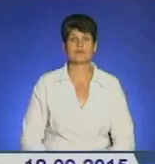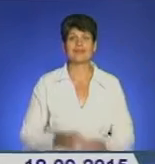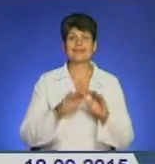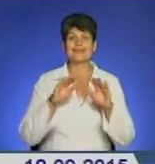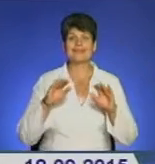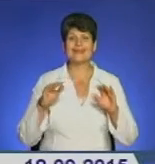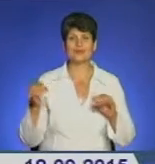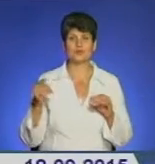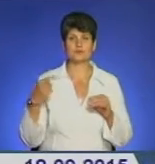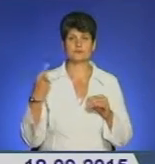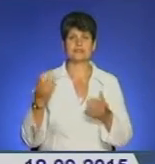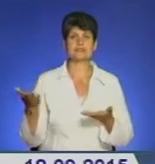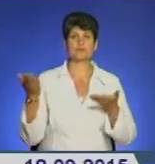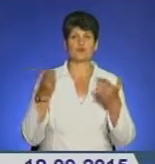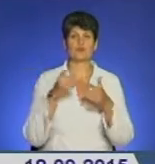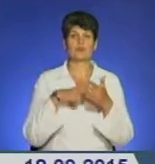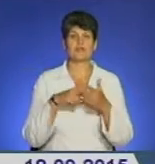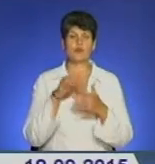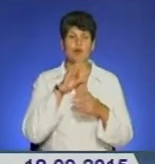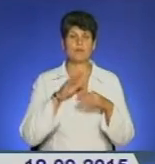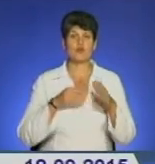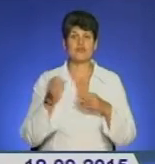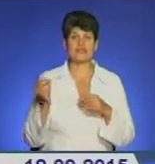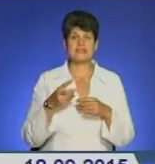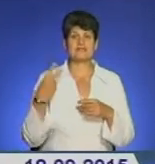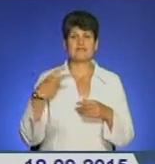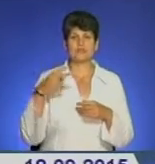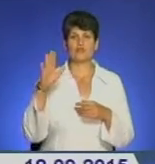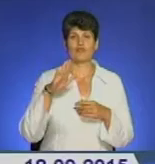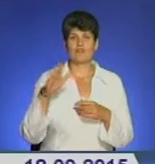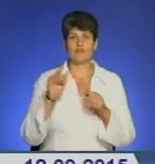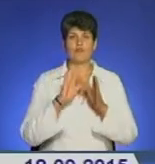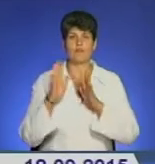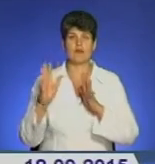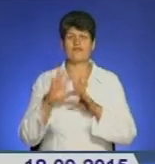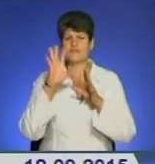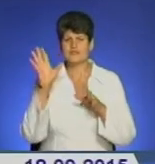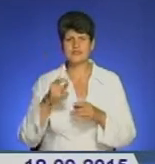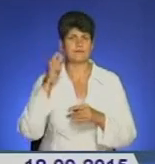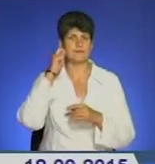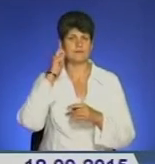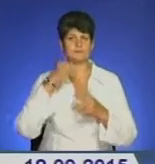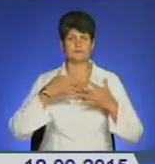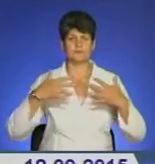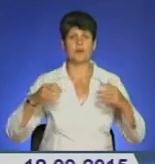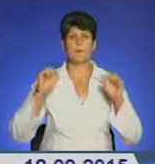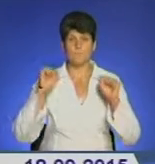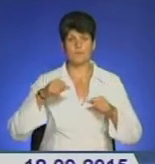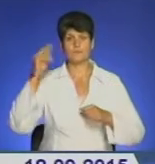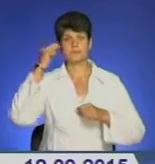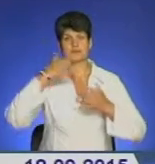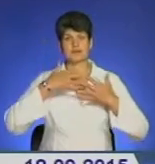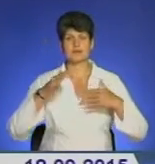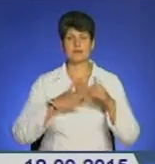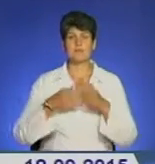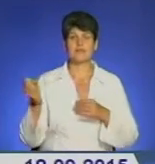Дітей Тернопільщини запрошують у місто професій. 20 вересня у парку Шевченка Тернополя діти всіх вікових категорій зможуть освоїти різні професії